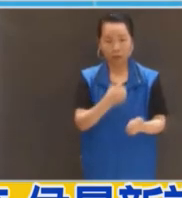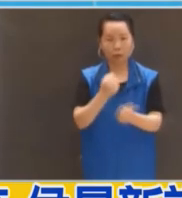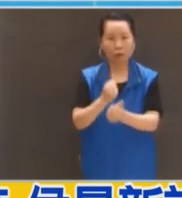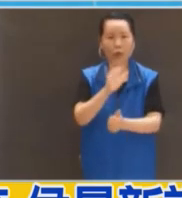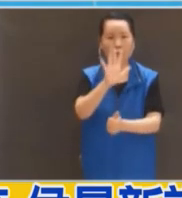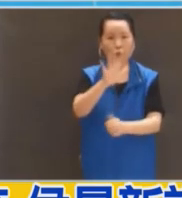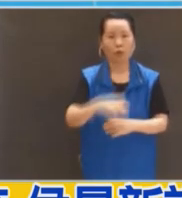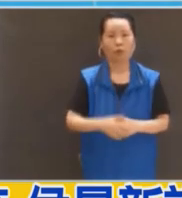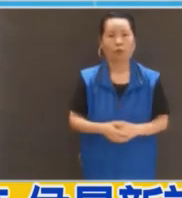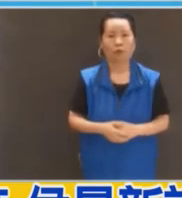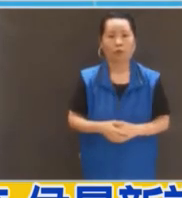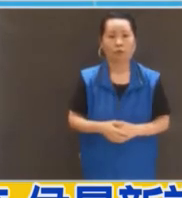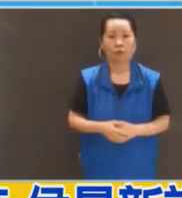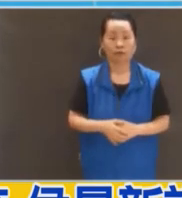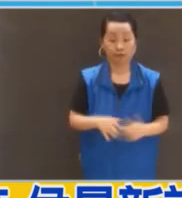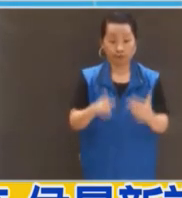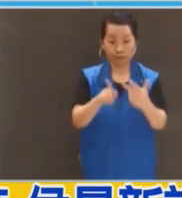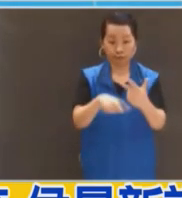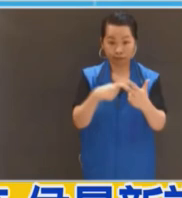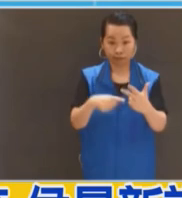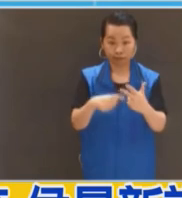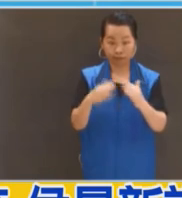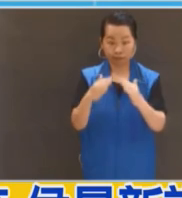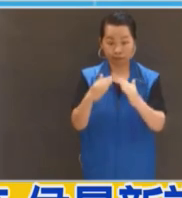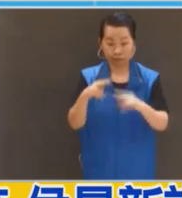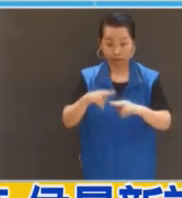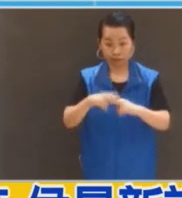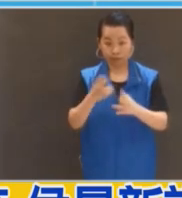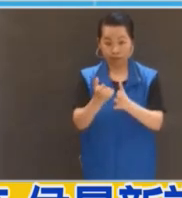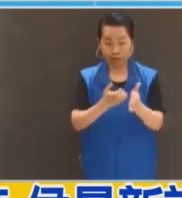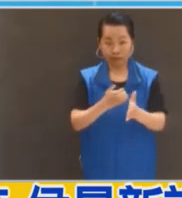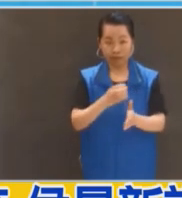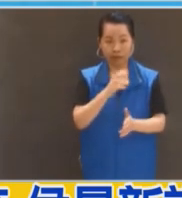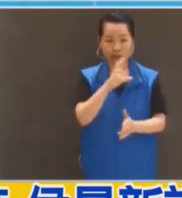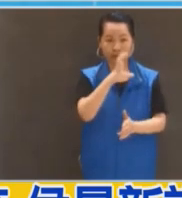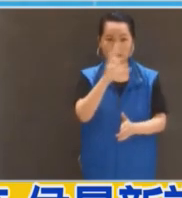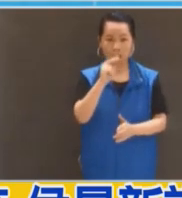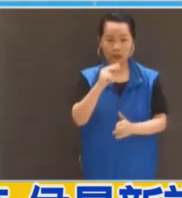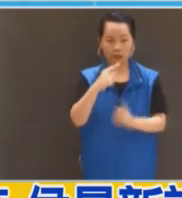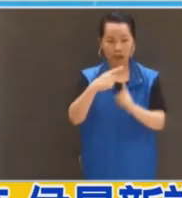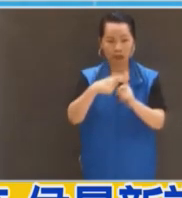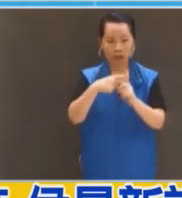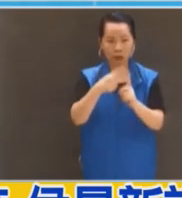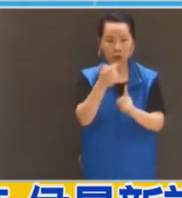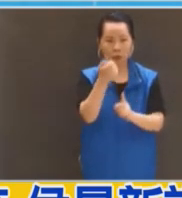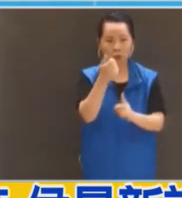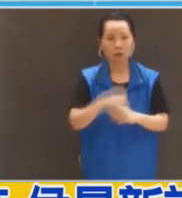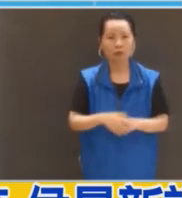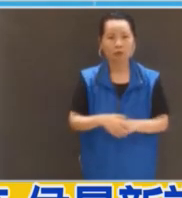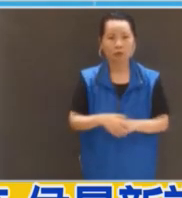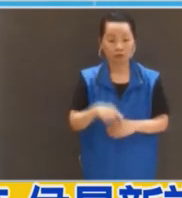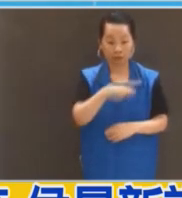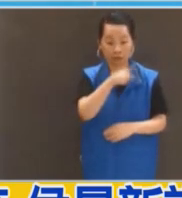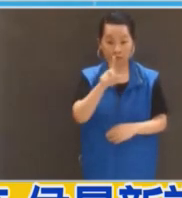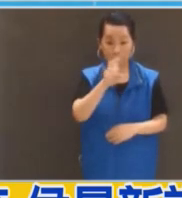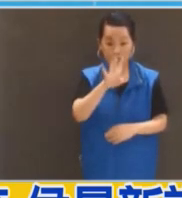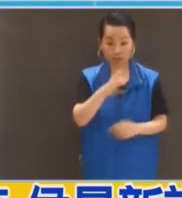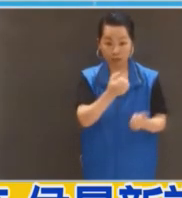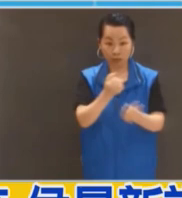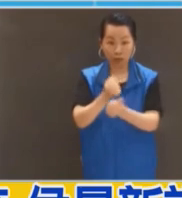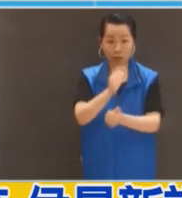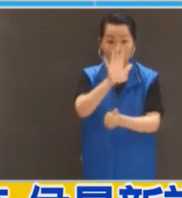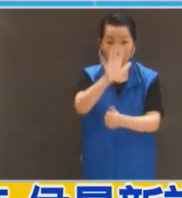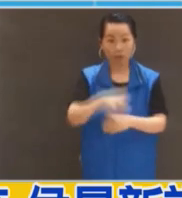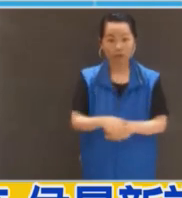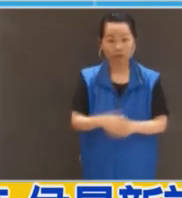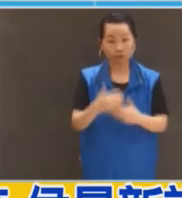中，那这个7个是解隔前，它的 CD 值都很低。那这部分如果把这14个我们整个掌控的